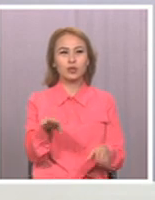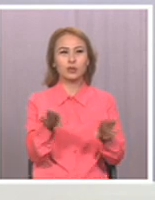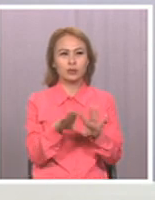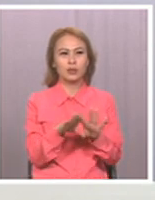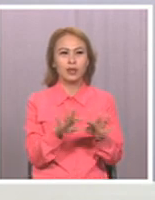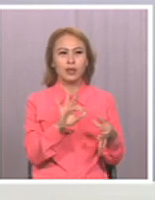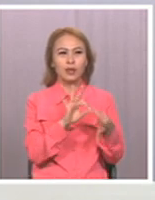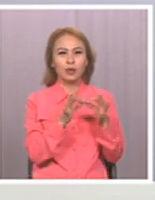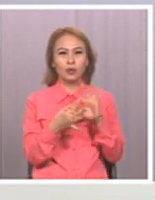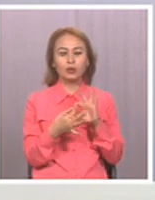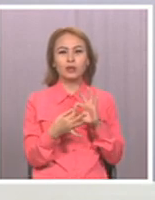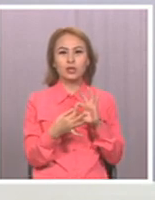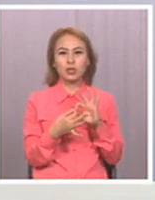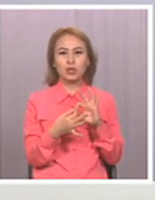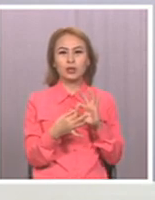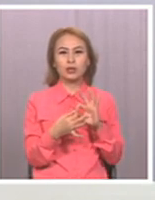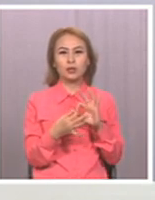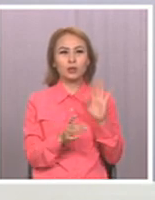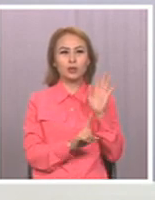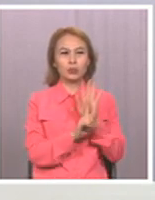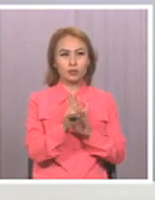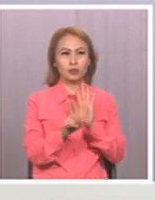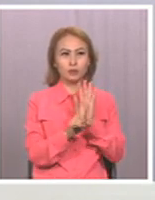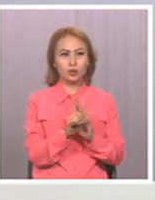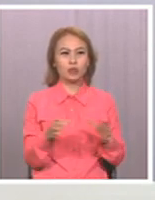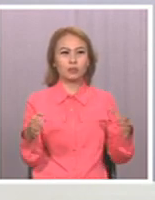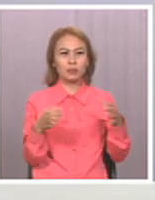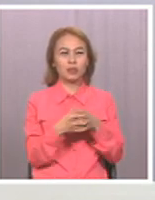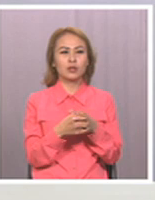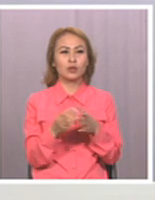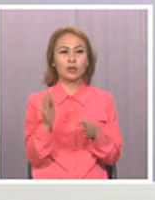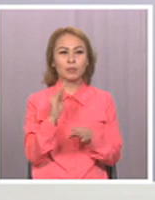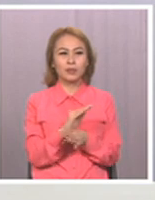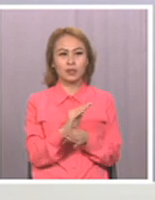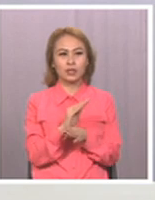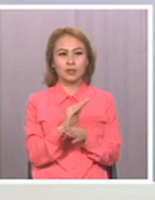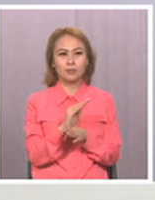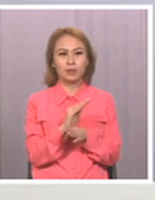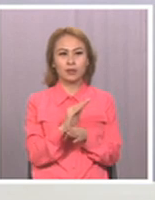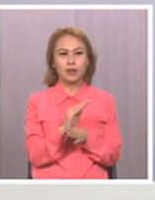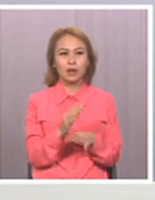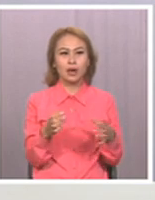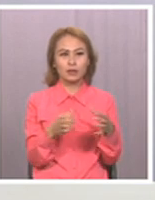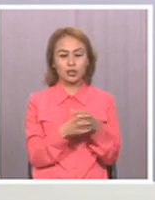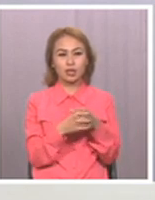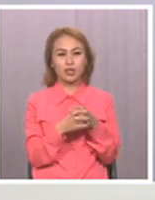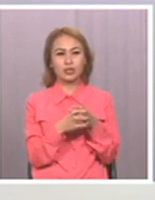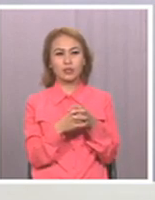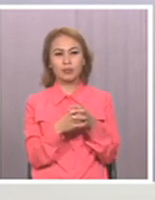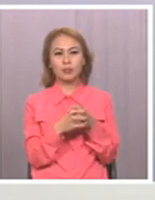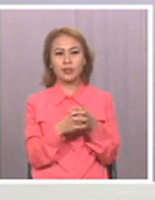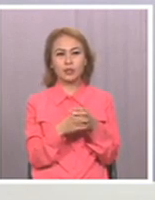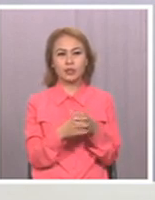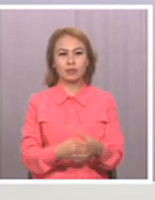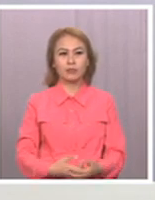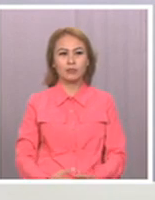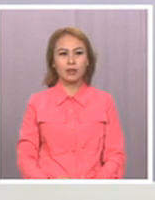сипаттамалары арифметикалық орта, мода, медиана, құлаш.